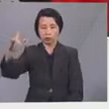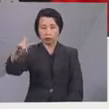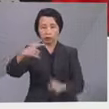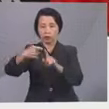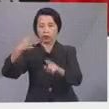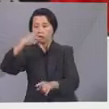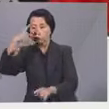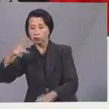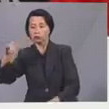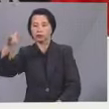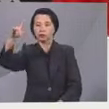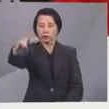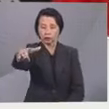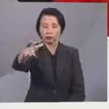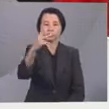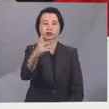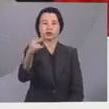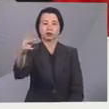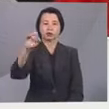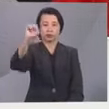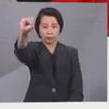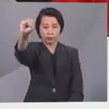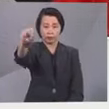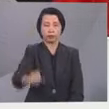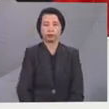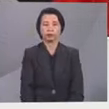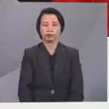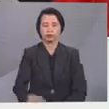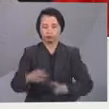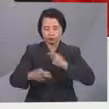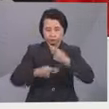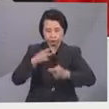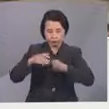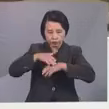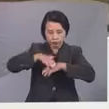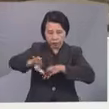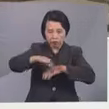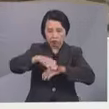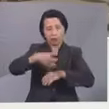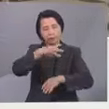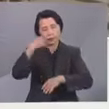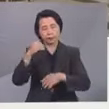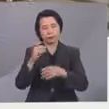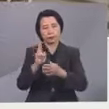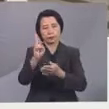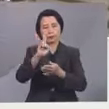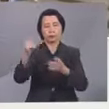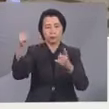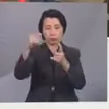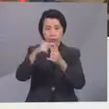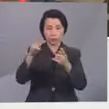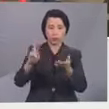dari Kuching ke Kota Kinabalu. Proses penghantaran pulang pelajar ke kampus